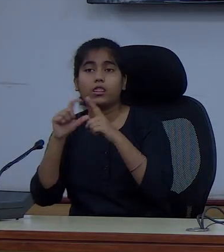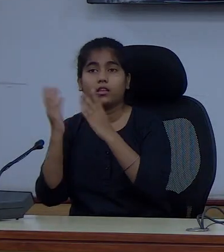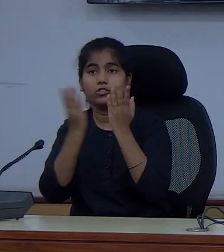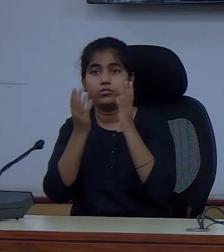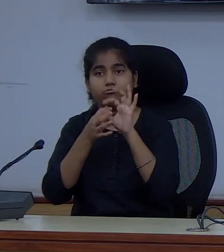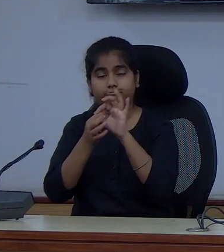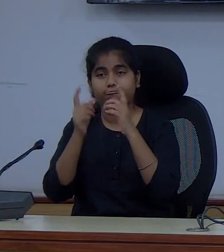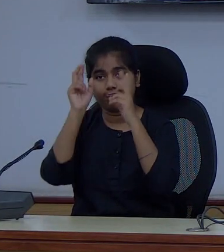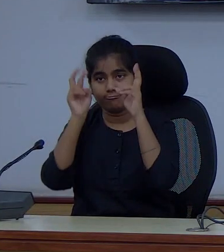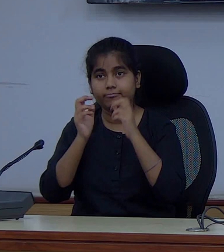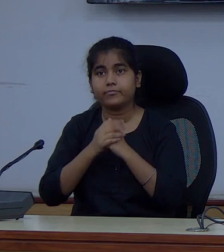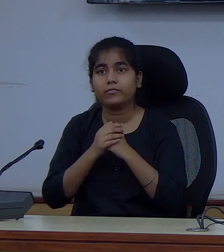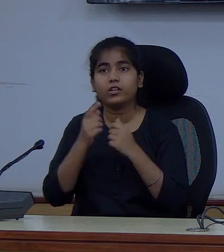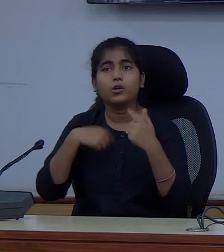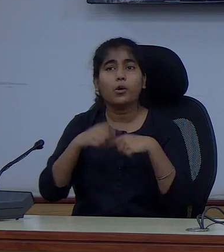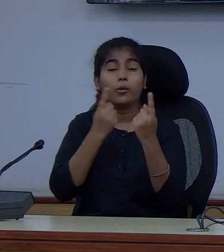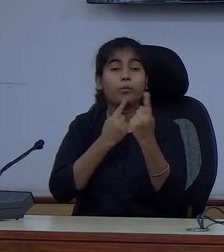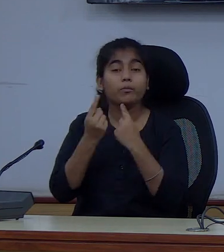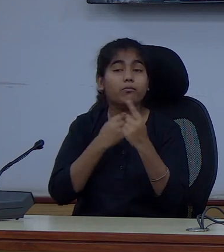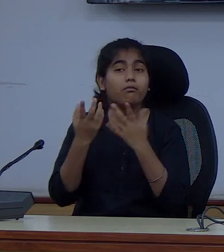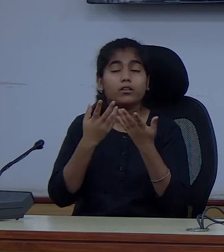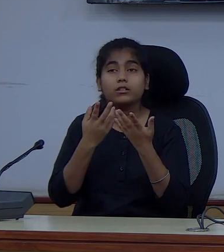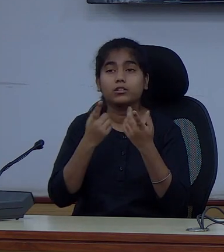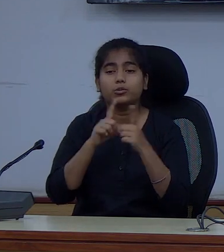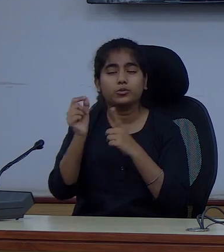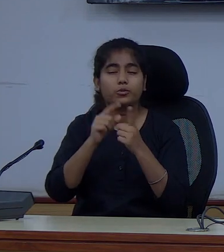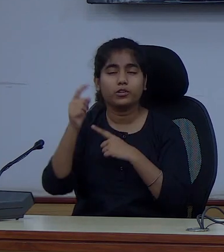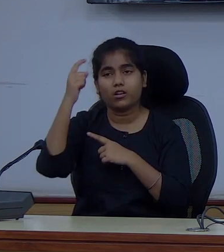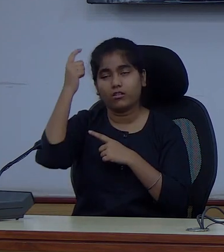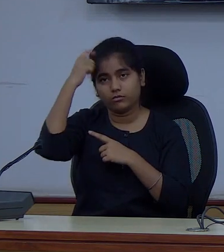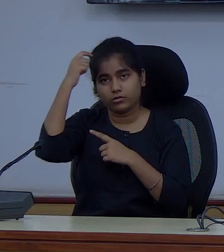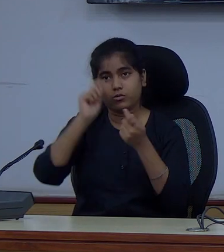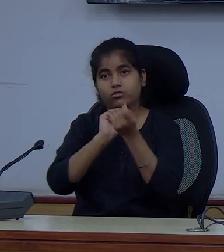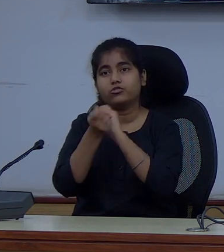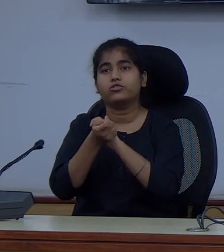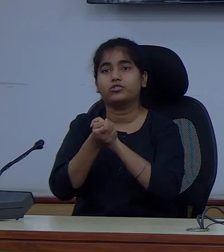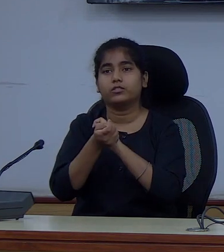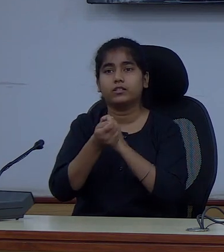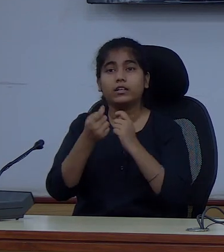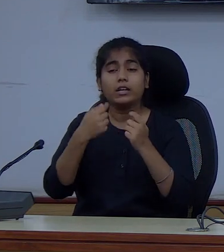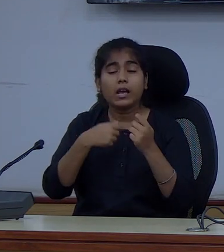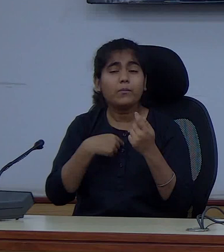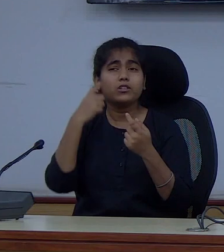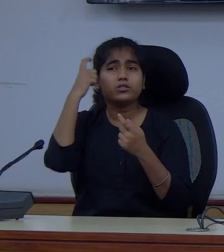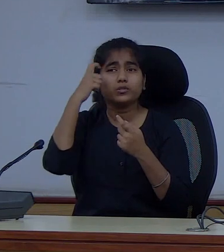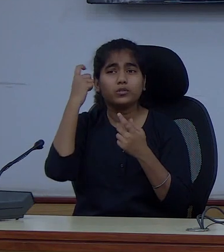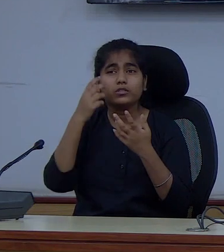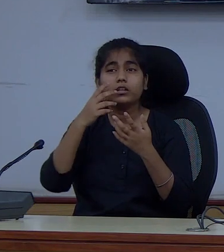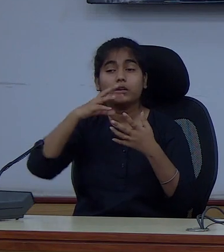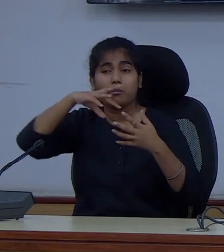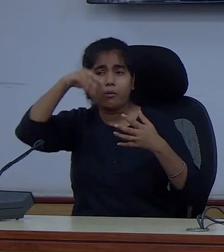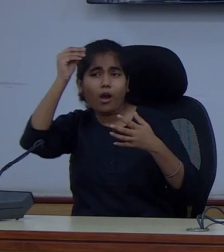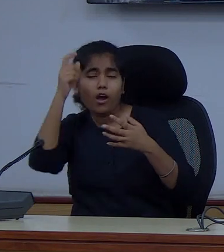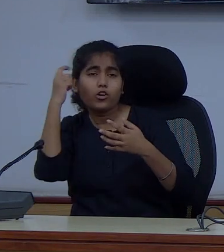से अगर हम एक्सेसिबल इंडिया की बात कर रहे हैं, एक्सेसिबिलिटी इन एजुकेशन की भी बात कर रहे हैं, तो हमें क्या करना है, सिर्फ